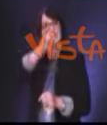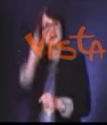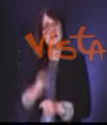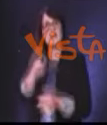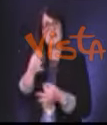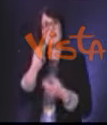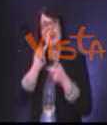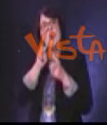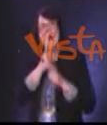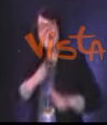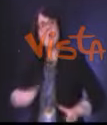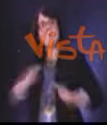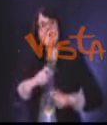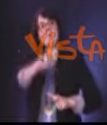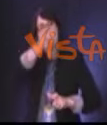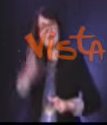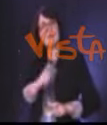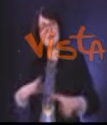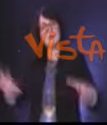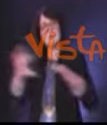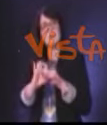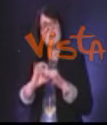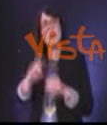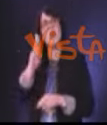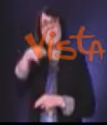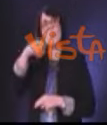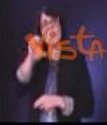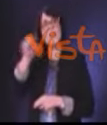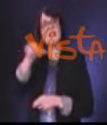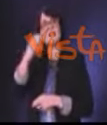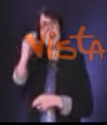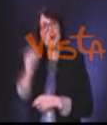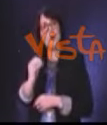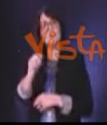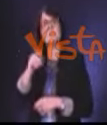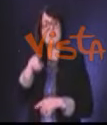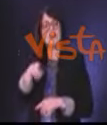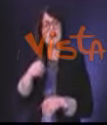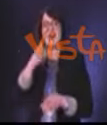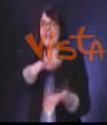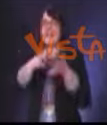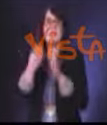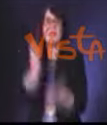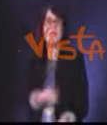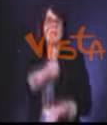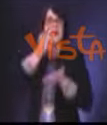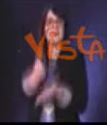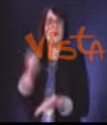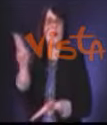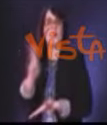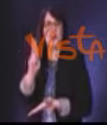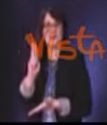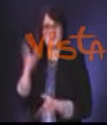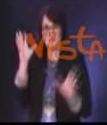Commissione Italiana per l'UNESCO, cioè abbiamo fatto Lino Banfi patrimonio dell'UNESCO.